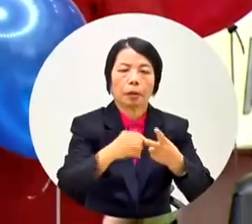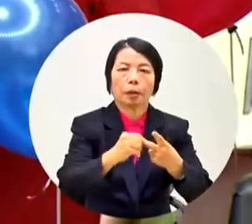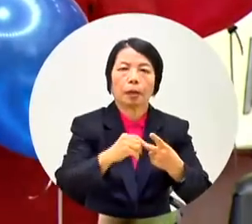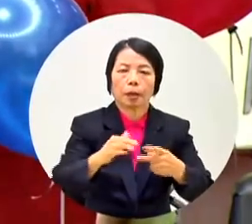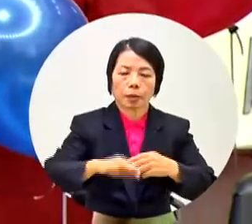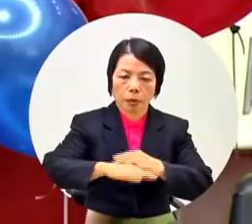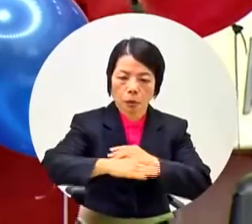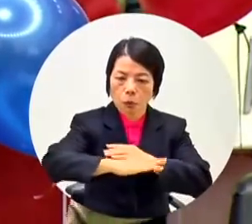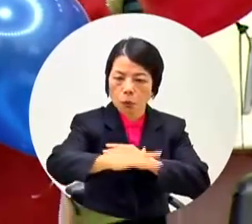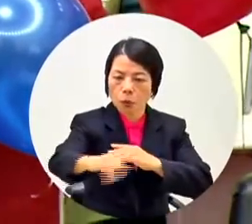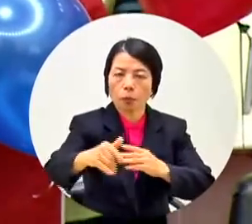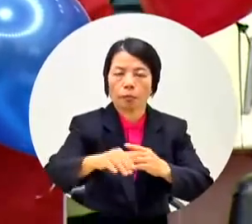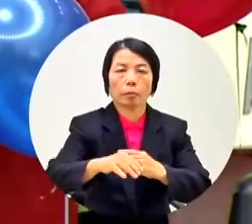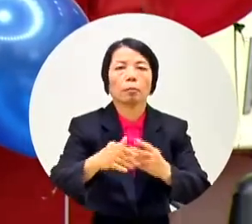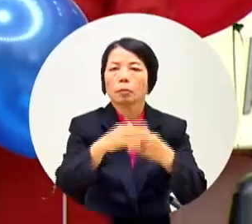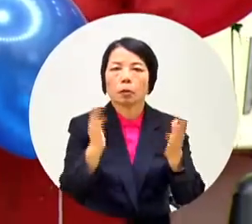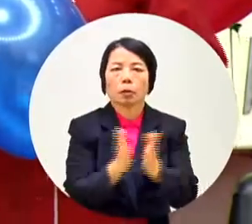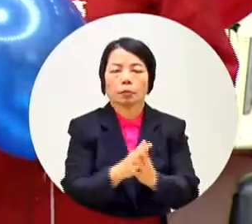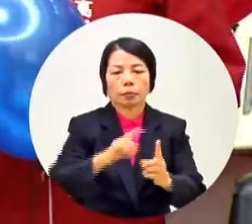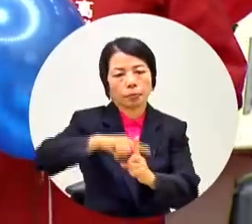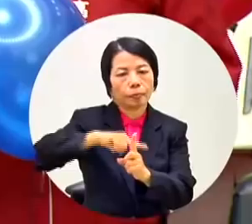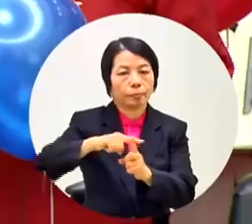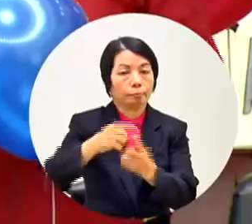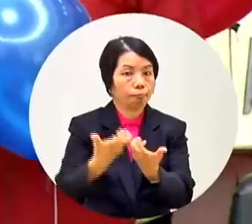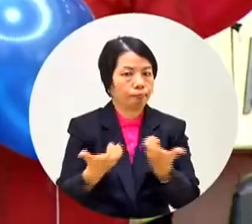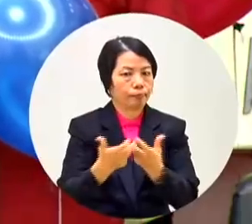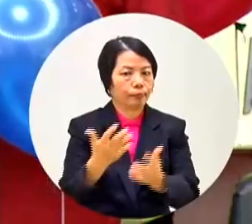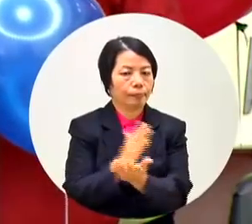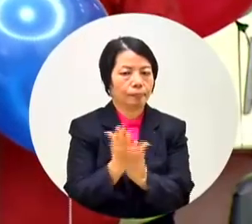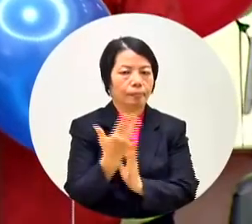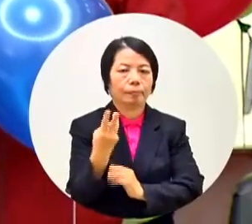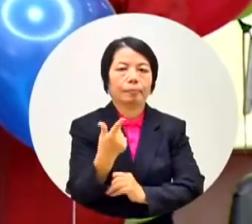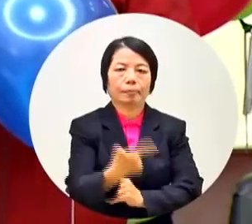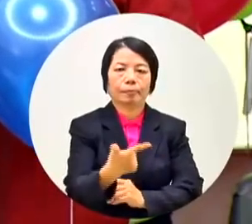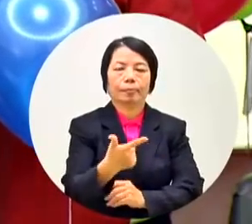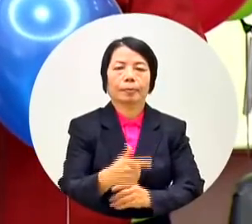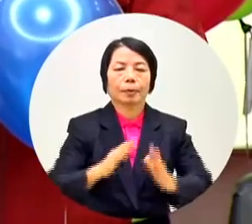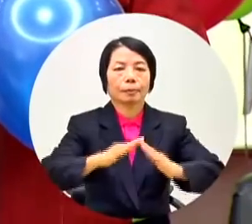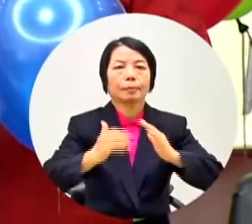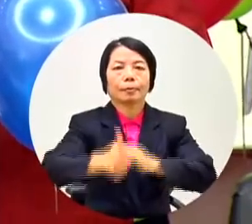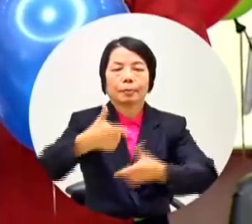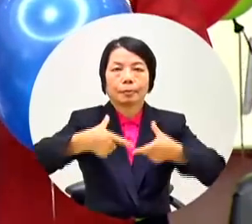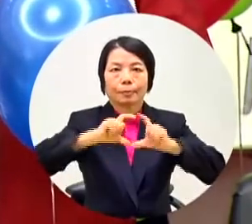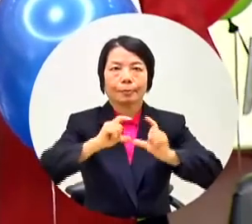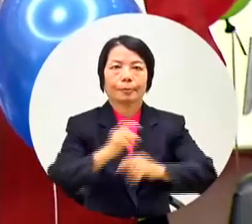请回答。 市长到了， 主席报告。